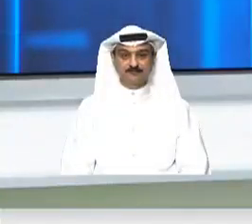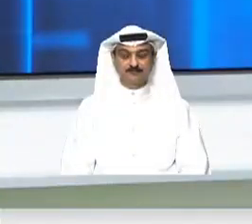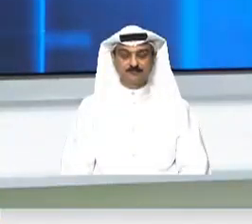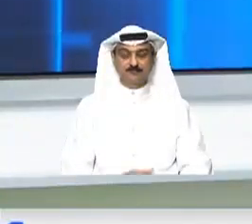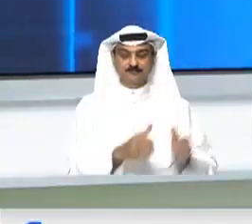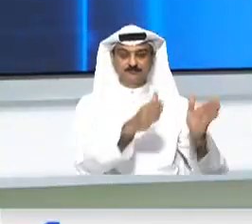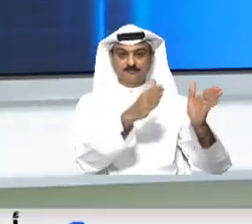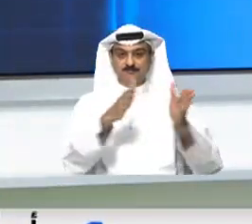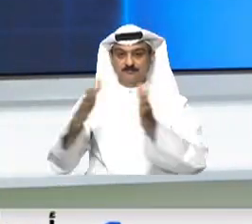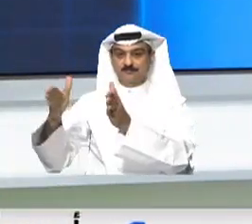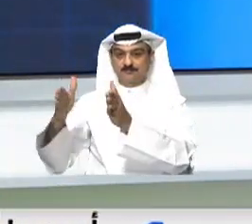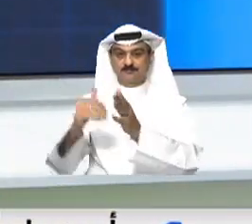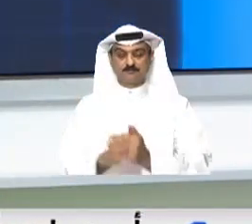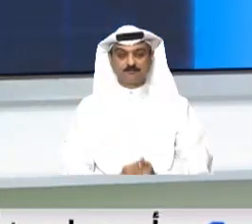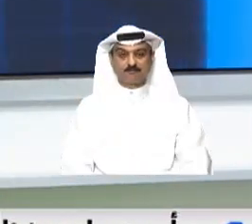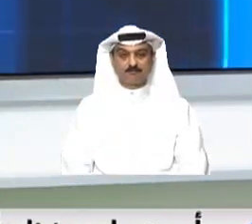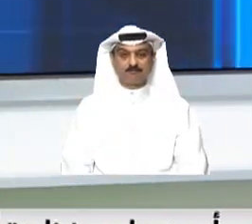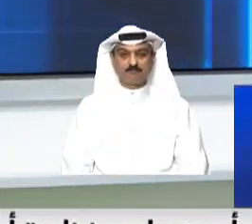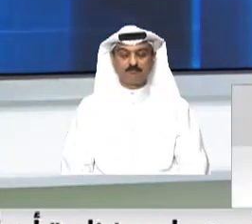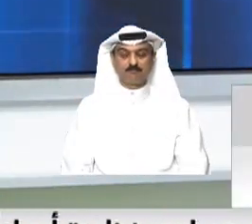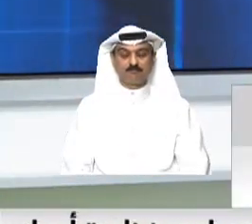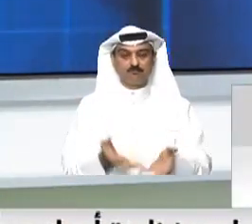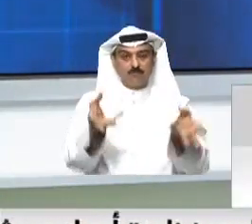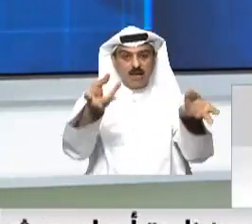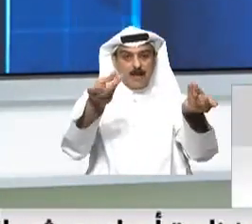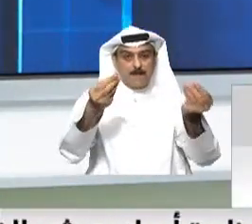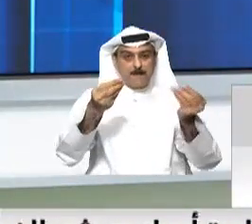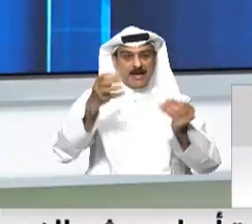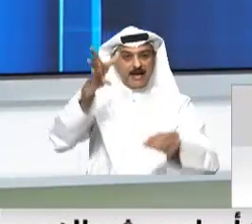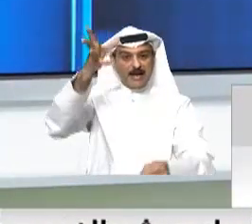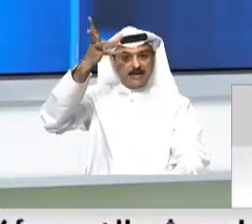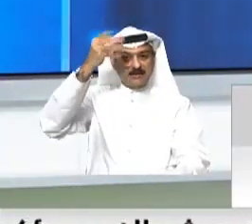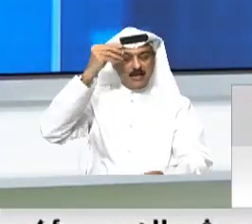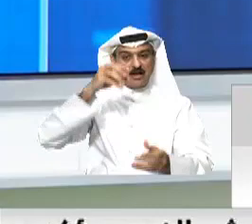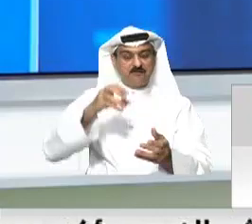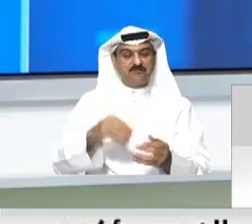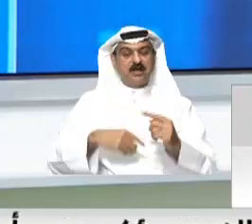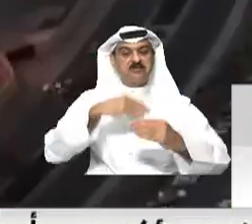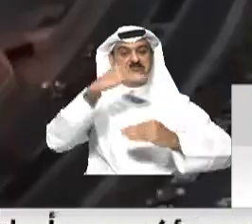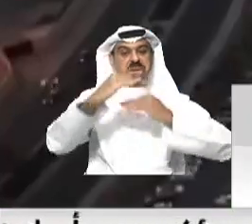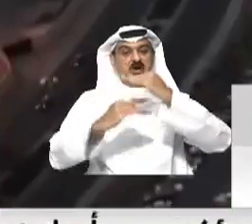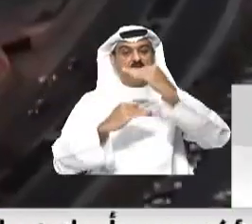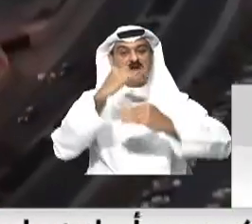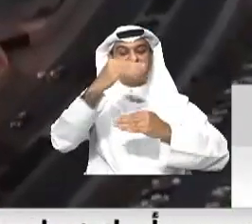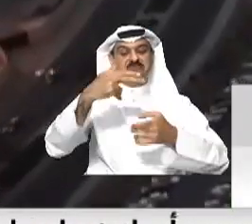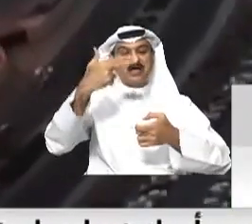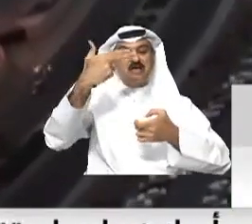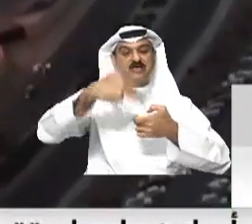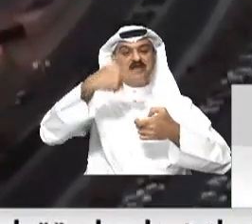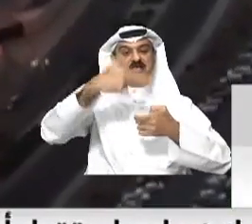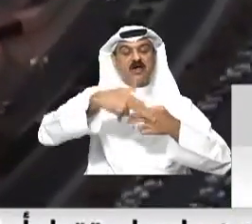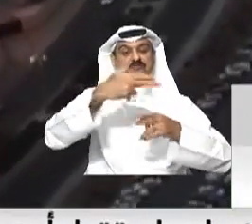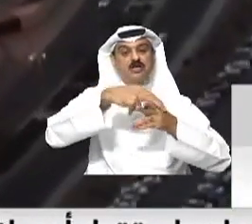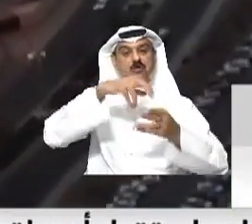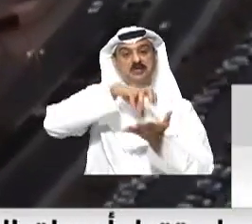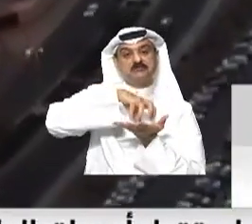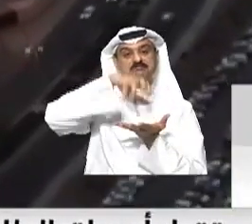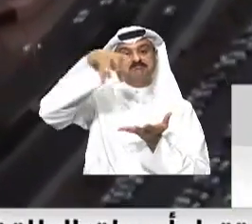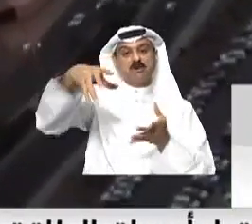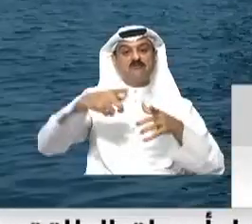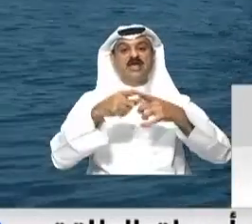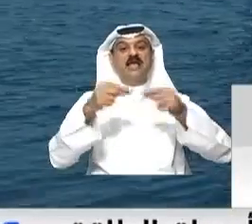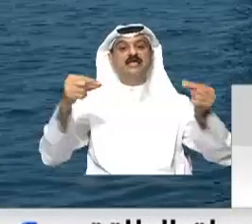وفي سياق متصل اظهرت بيانات رسميه نمو واردات اليابان من النفط الخام الكويتيه اكثر من